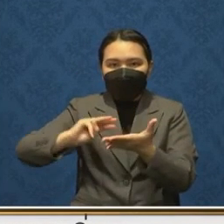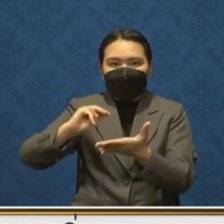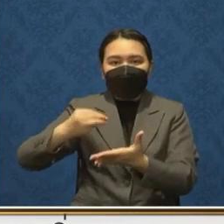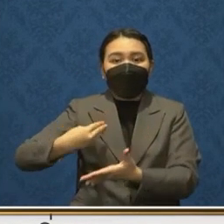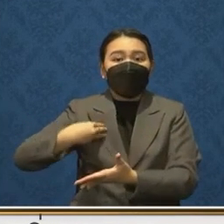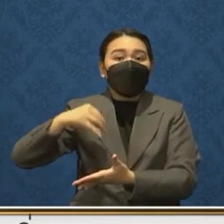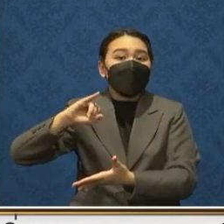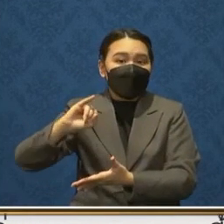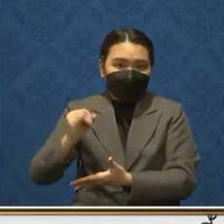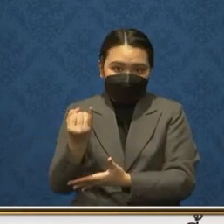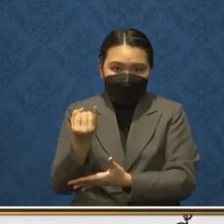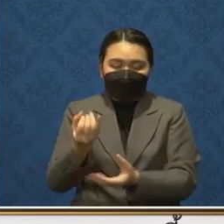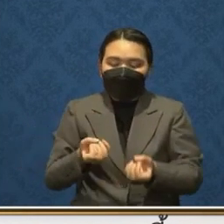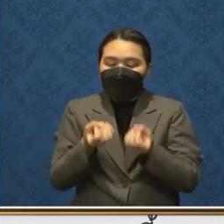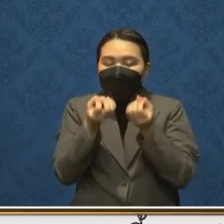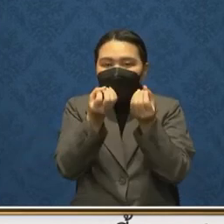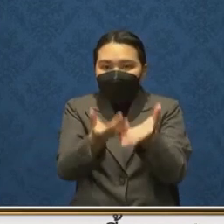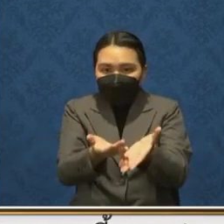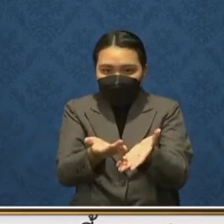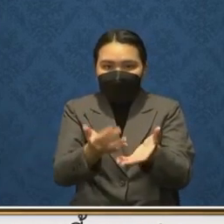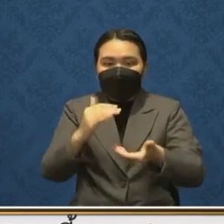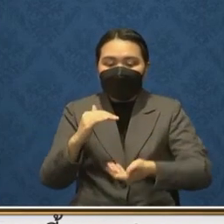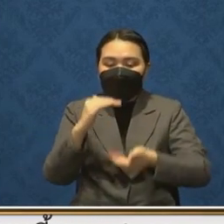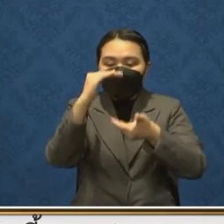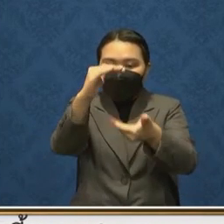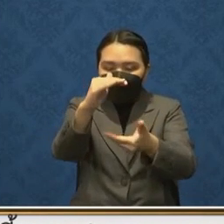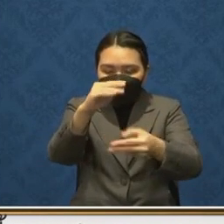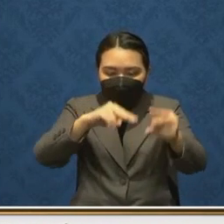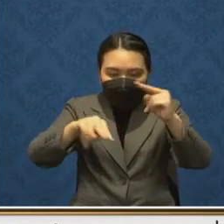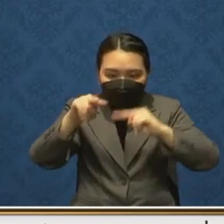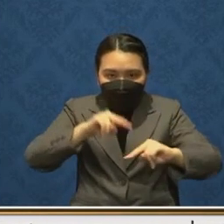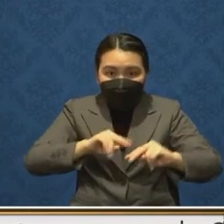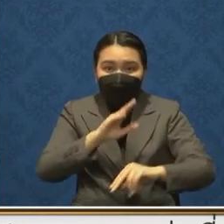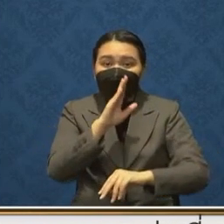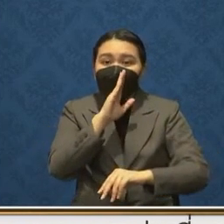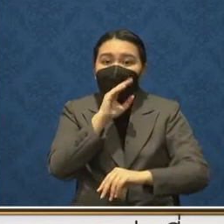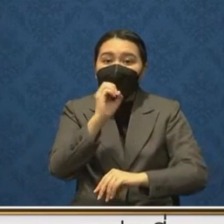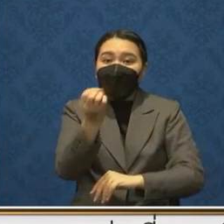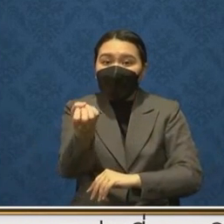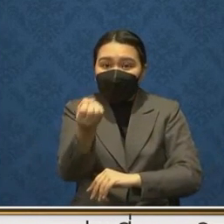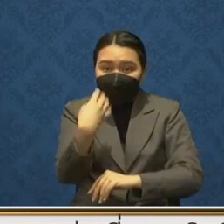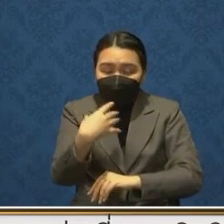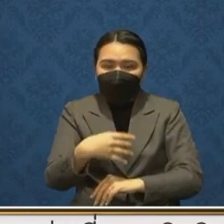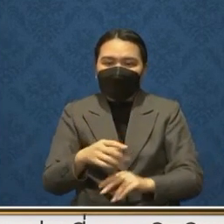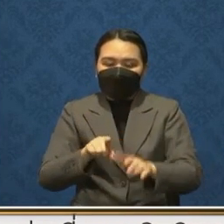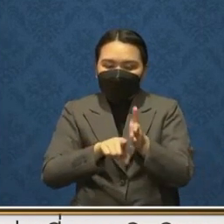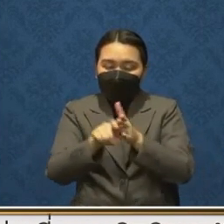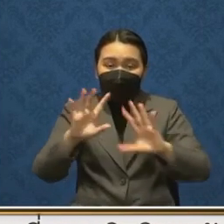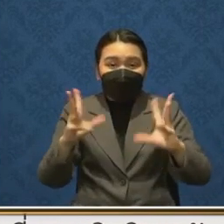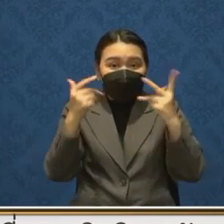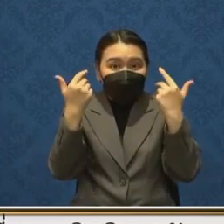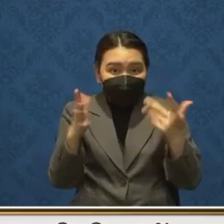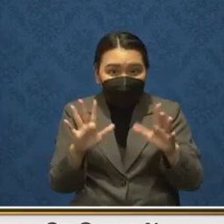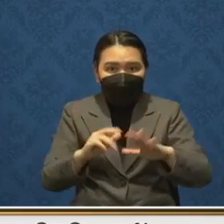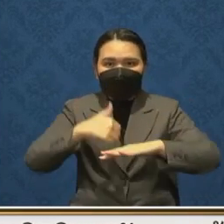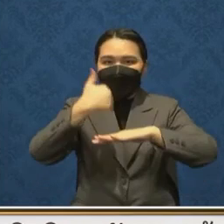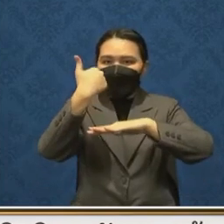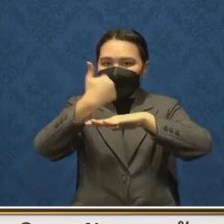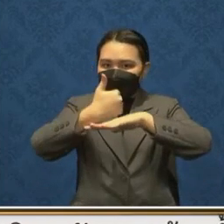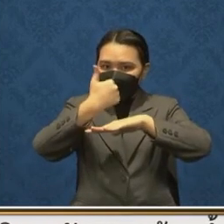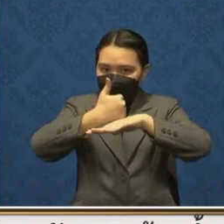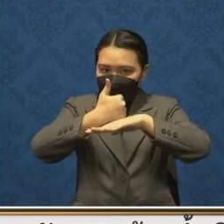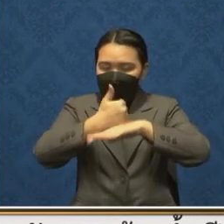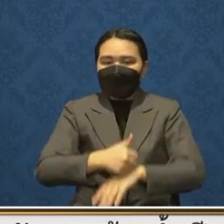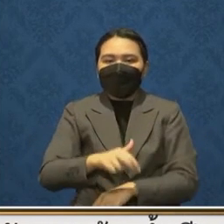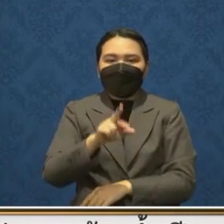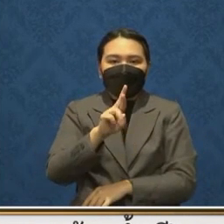ท่านเชื่อไครับ ท่ามกลางที่ท่านบอกวาหมดเชื่อโลกนี้หมดไปจากปเทศแล้วจากอธิปดี จาก